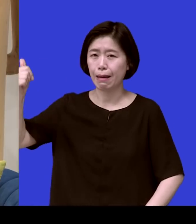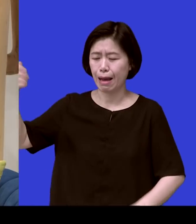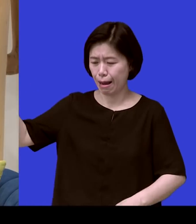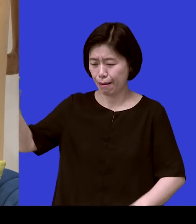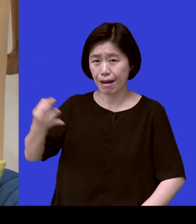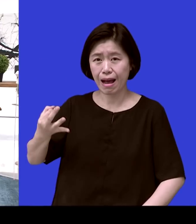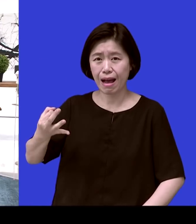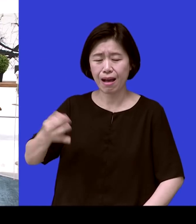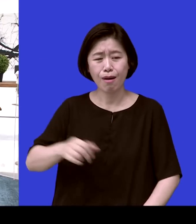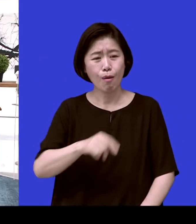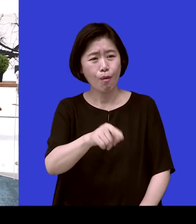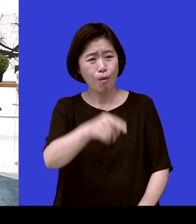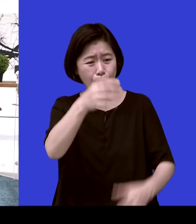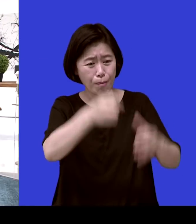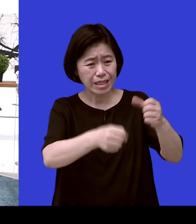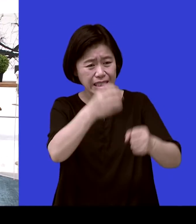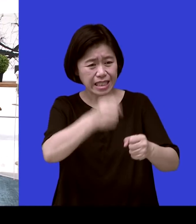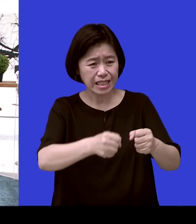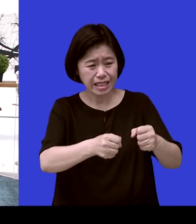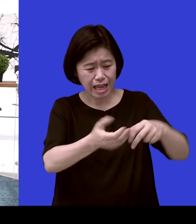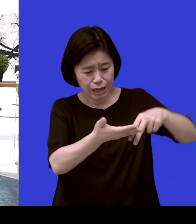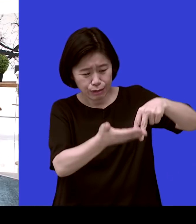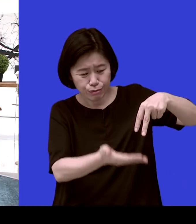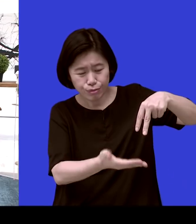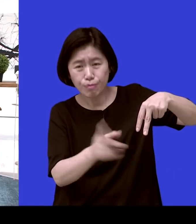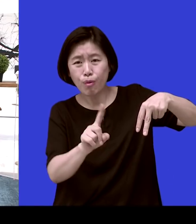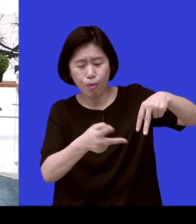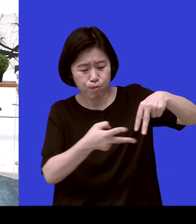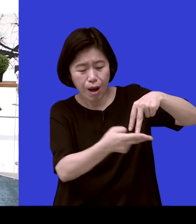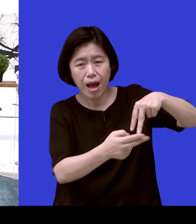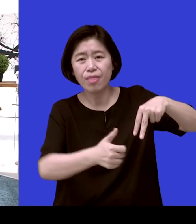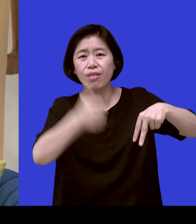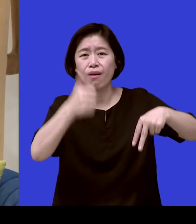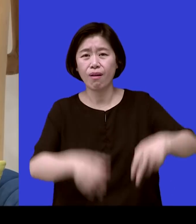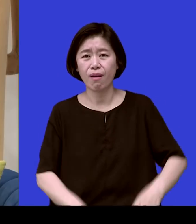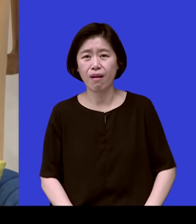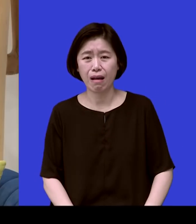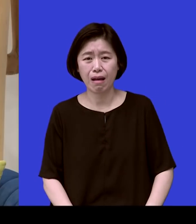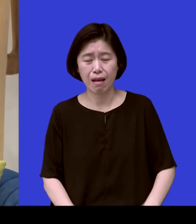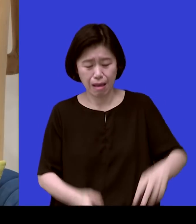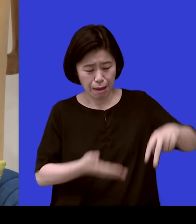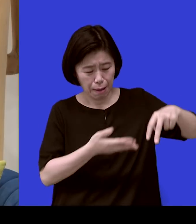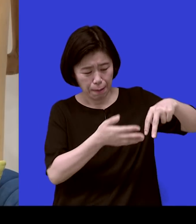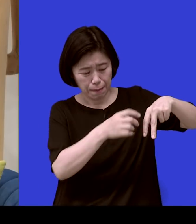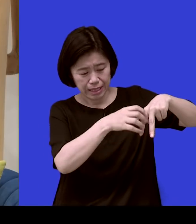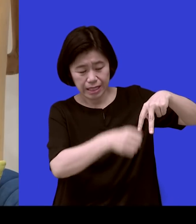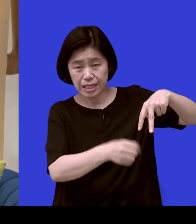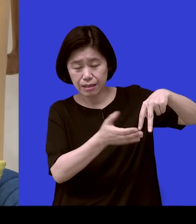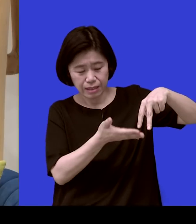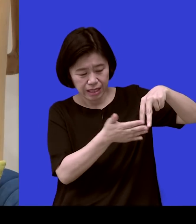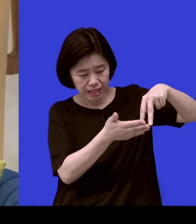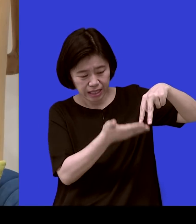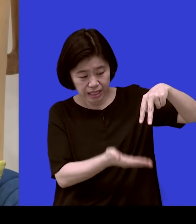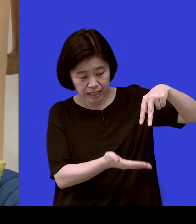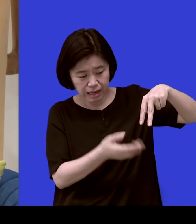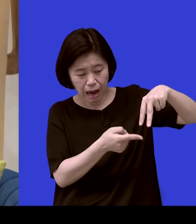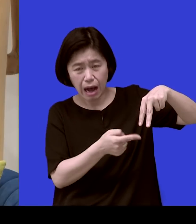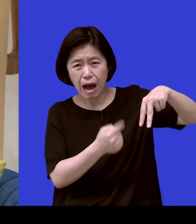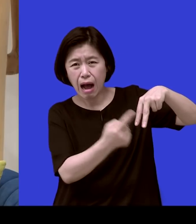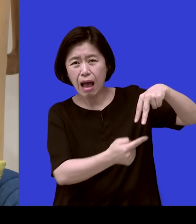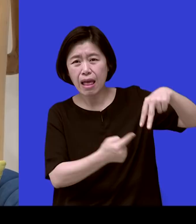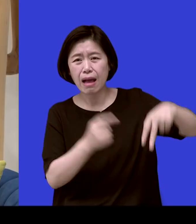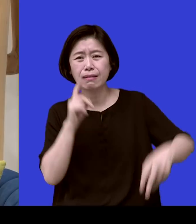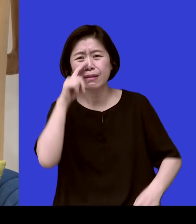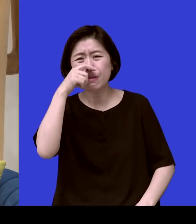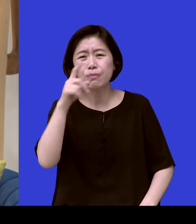다니냐, 네. 온 마을을 다 청소하고 다닌다, 그렇지. 네네. 야단 맞던 생각이 네. 나면서 그럼요. 아, 쟤는 저게 좋은가 보다 생각하고